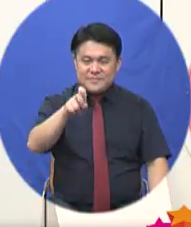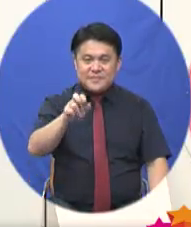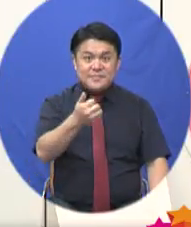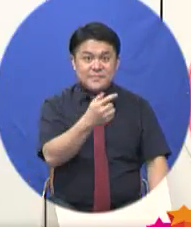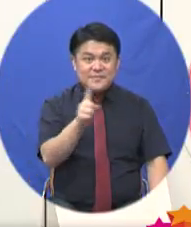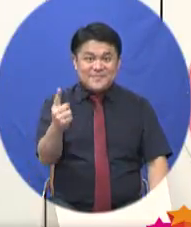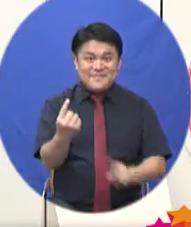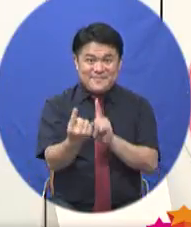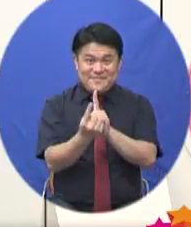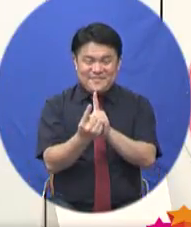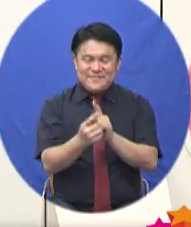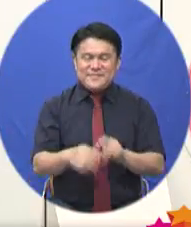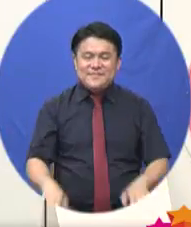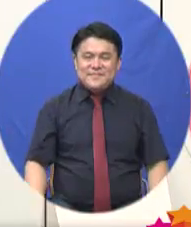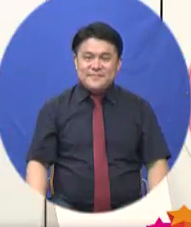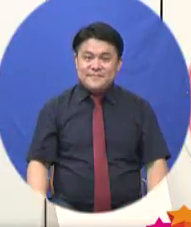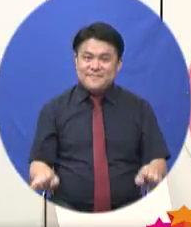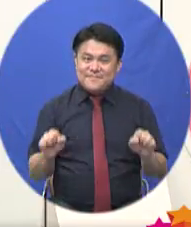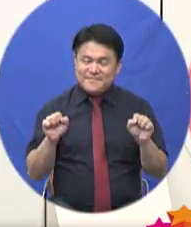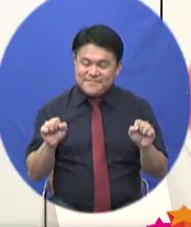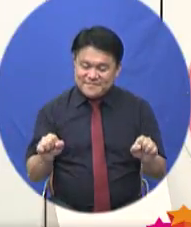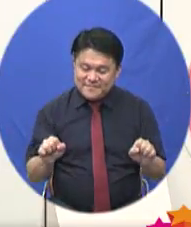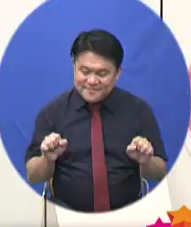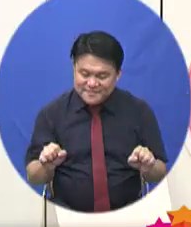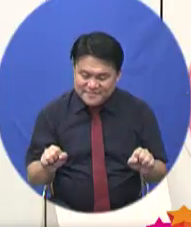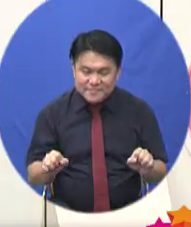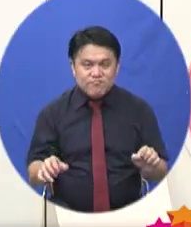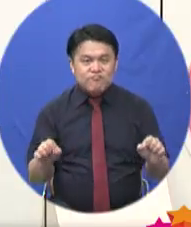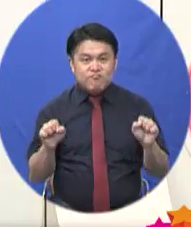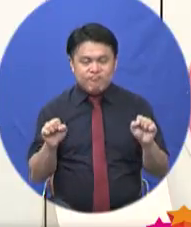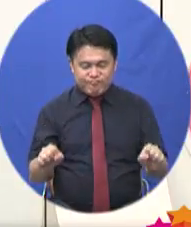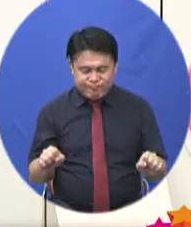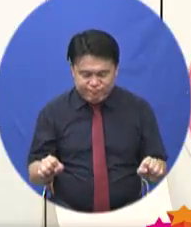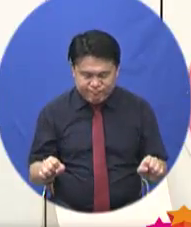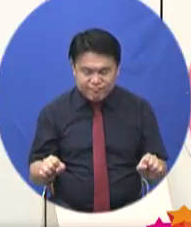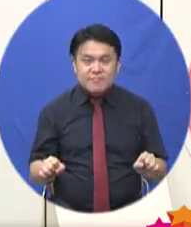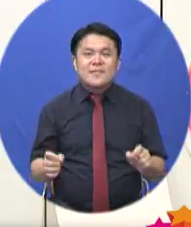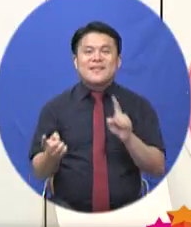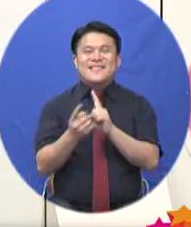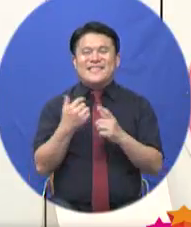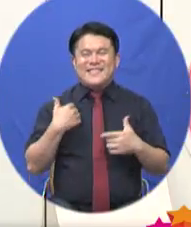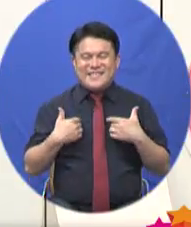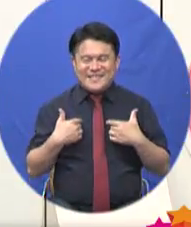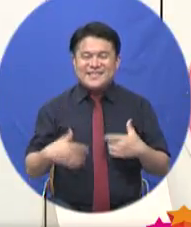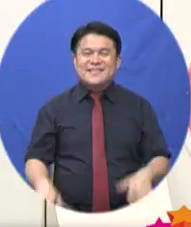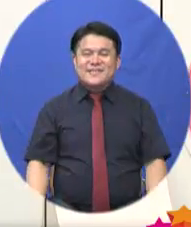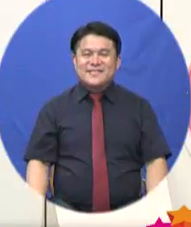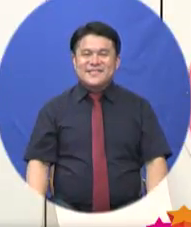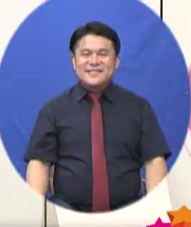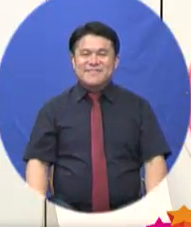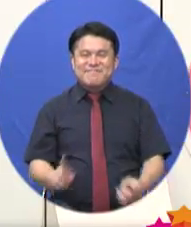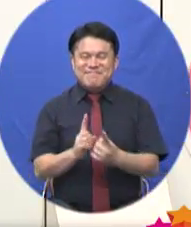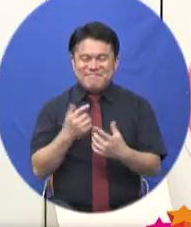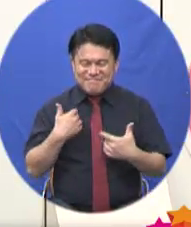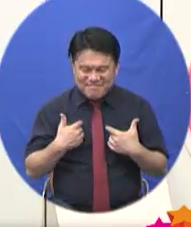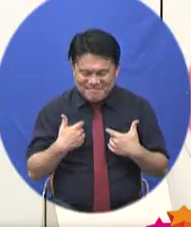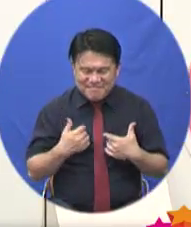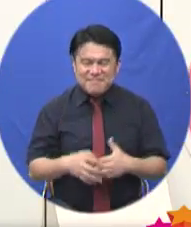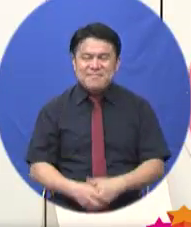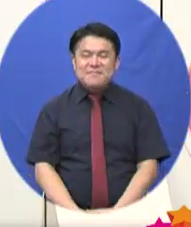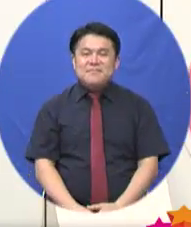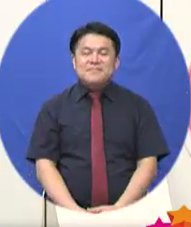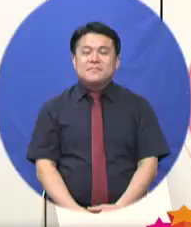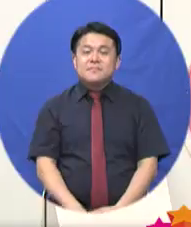최삼환님 연결하겠습니다. 여보세요? 네, 여보세요? 안녕하세요. 반갑습니다. 아유, 반갑습니다. 예, 반갑습니다. 네, 네, 네.